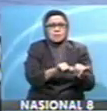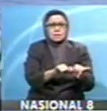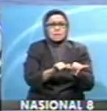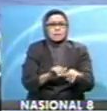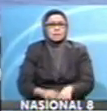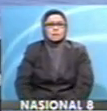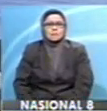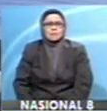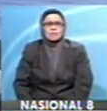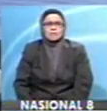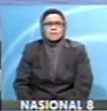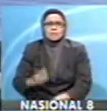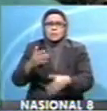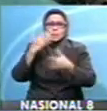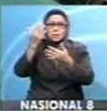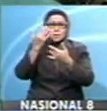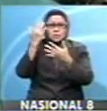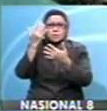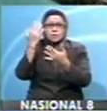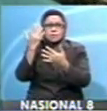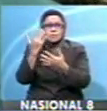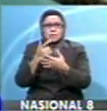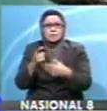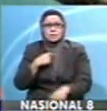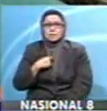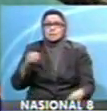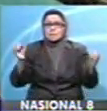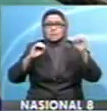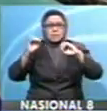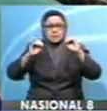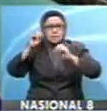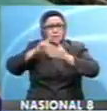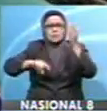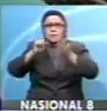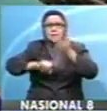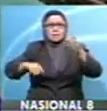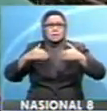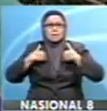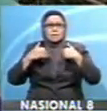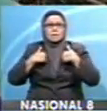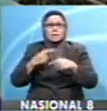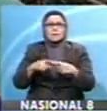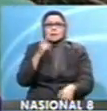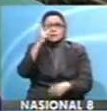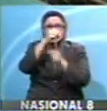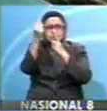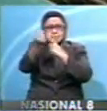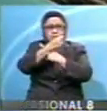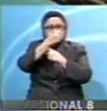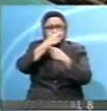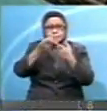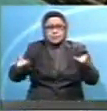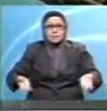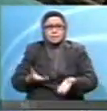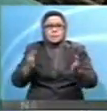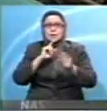dulahah Takut tunggu tu lambat juga jadi tak ada sedih G dahaha Hari Tu memang sedihlah tengok dengan keadaan harta benda tapi la Ni